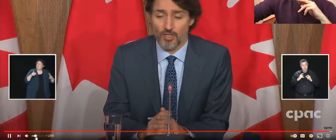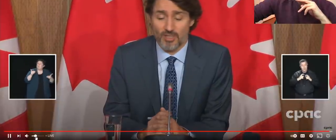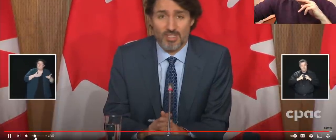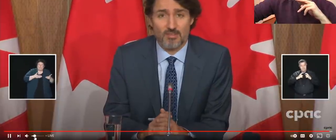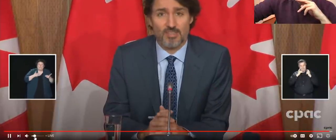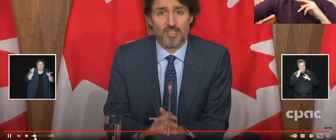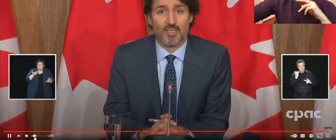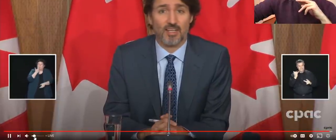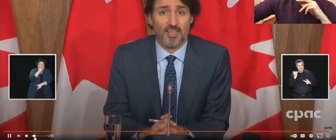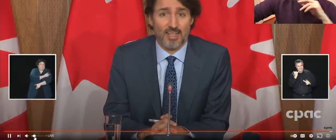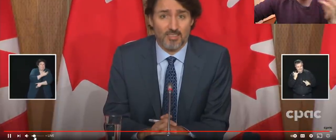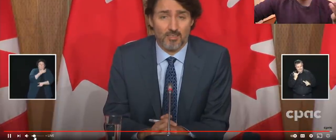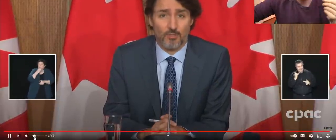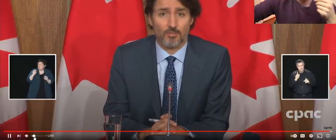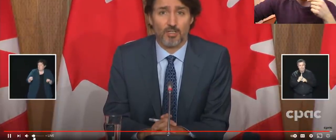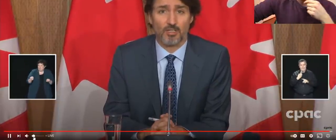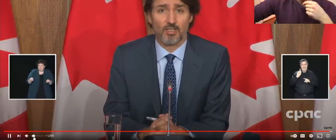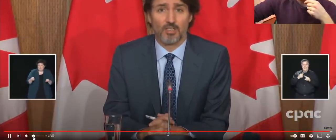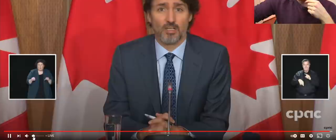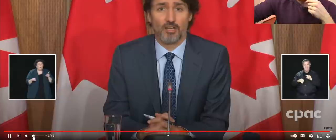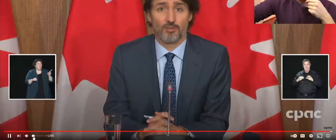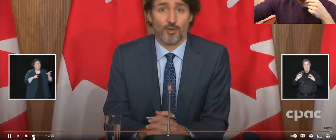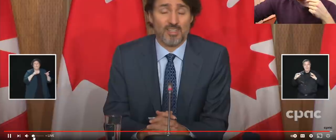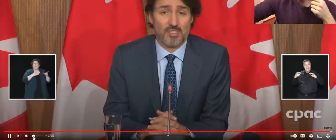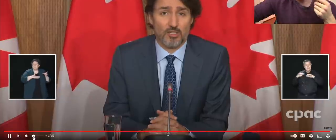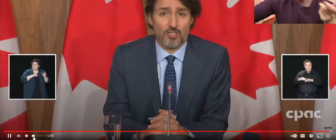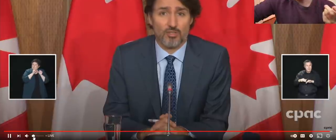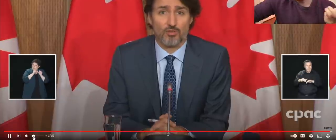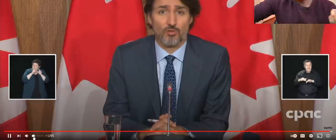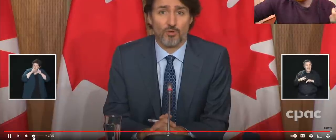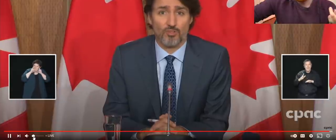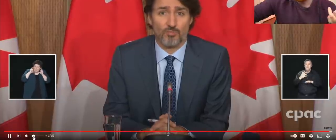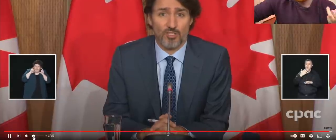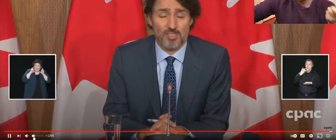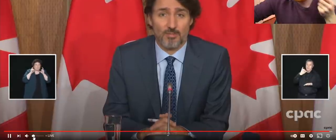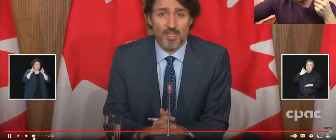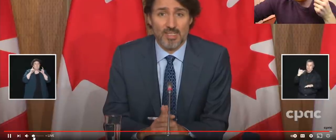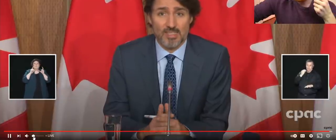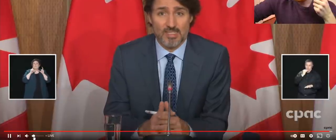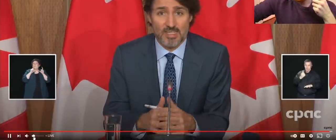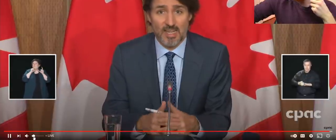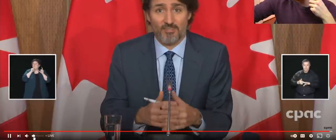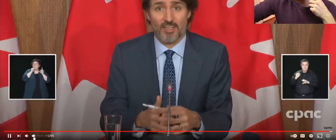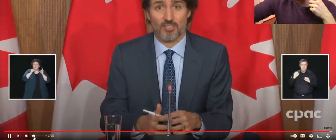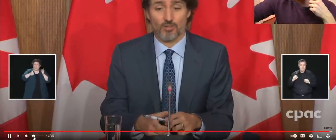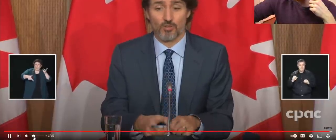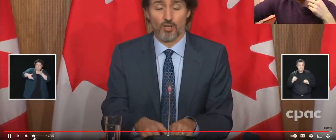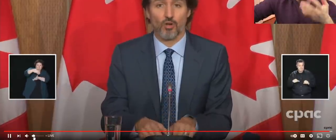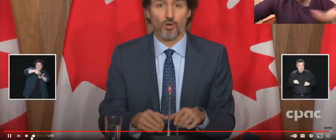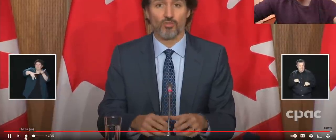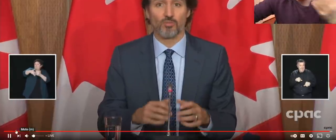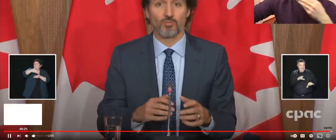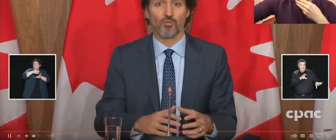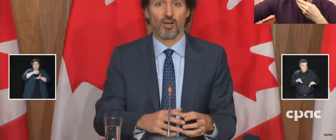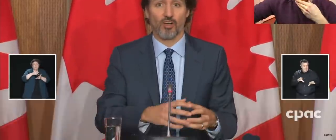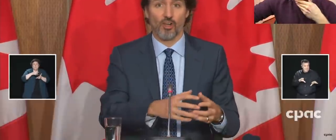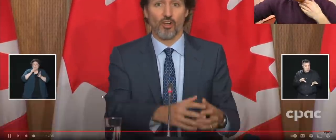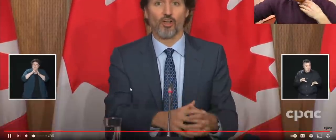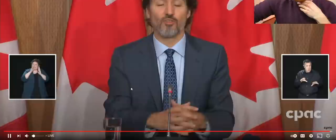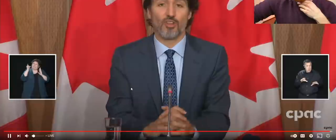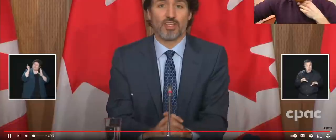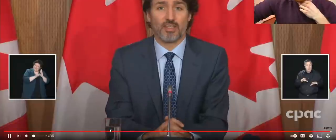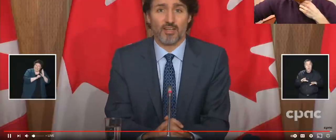masque, d'éviter... Okay, so a question about the severity of the third wave, it sounds like. He's saying he's going to keep